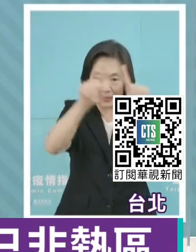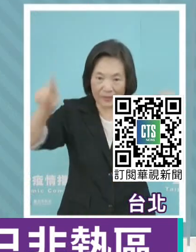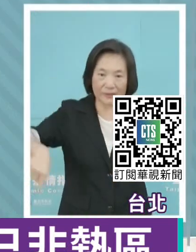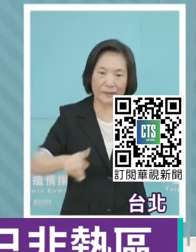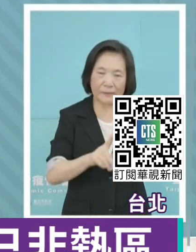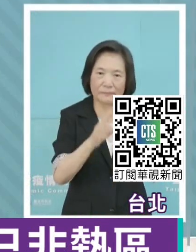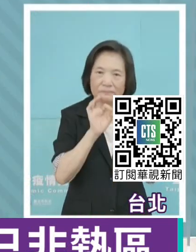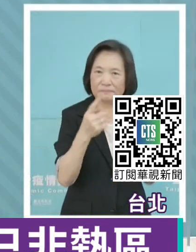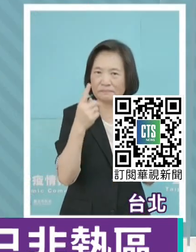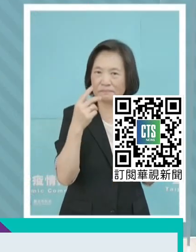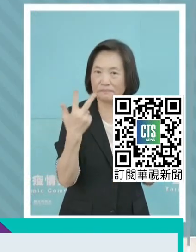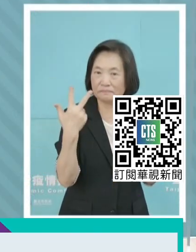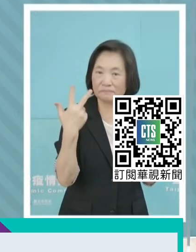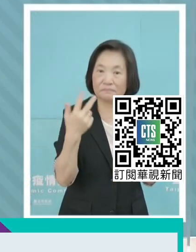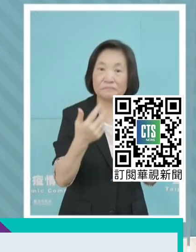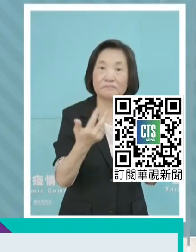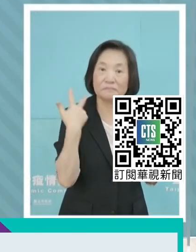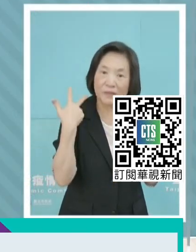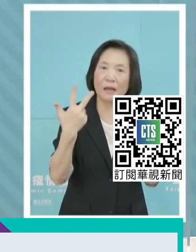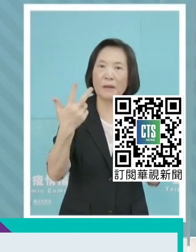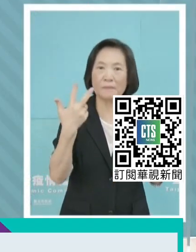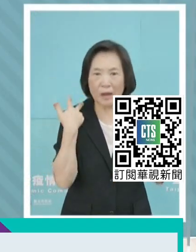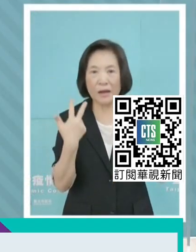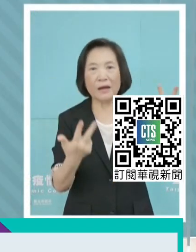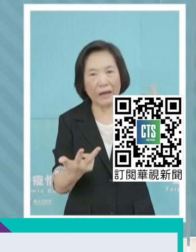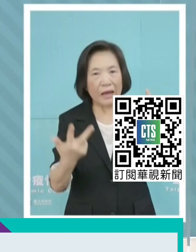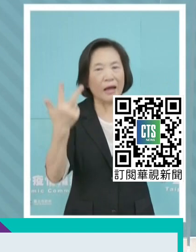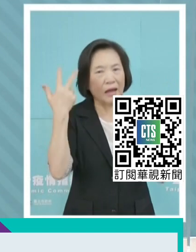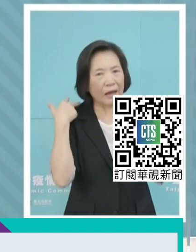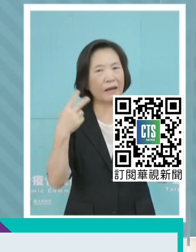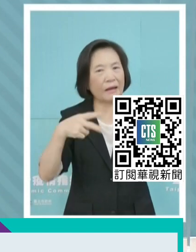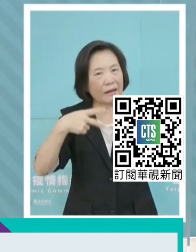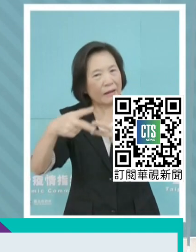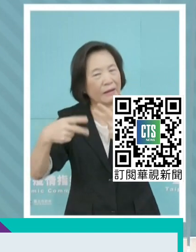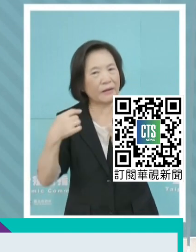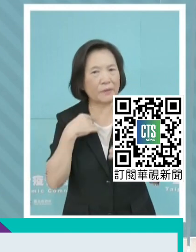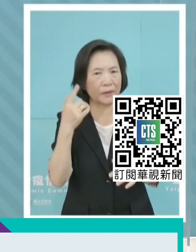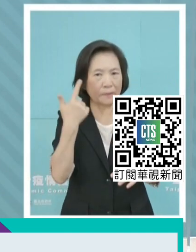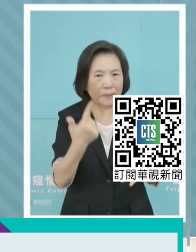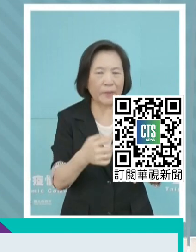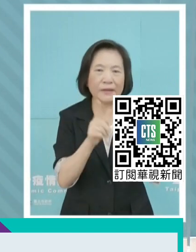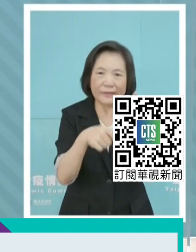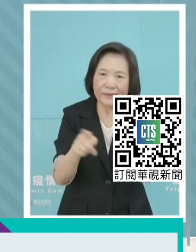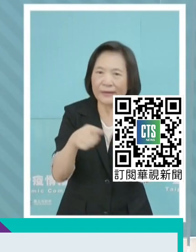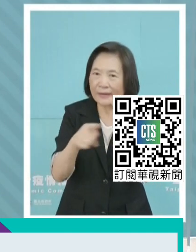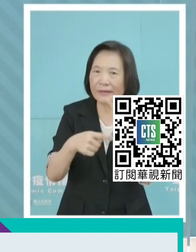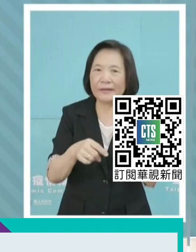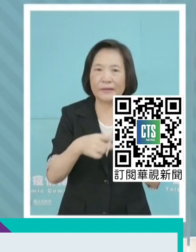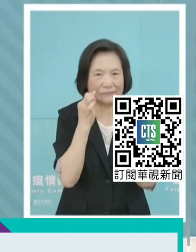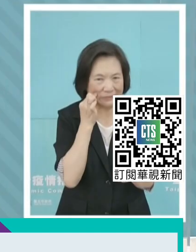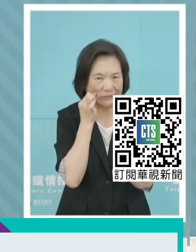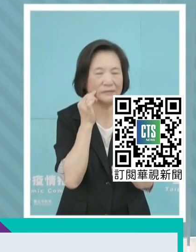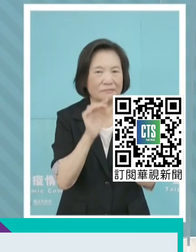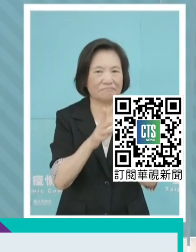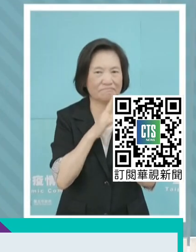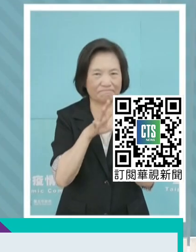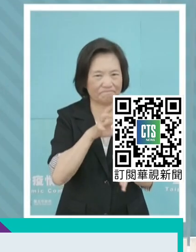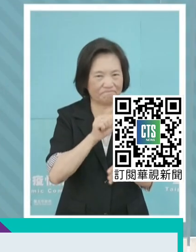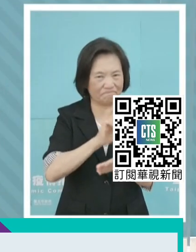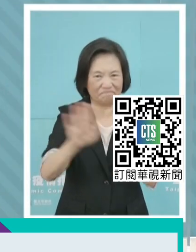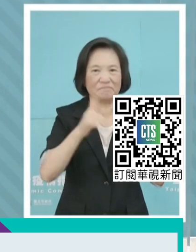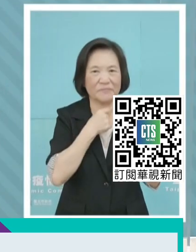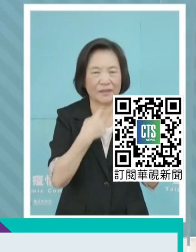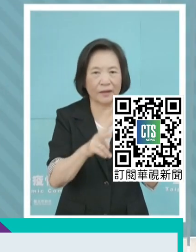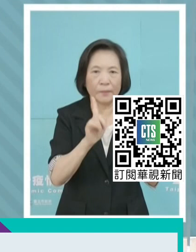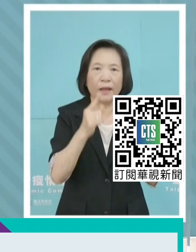诊。 在过去这2-3个礼拜来讲，我们已经进入那种，就是那种一个两个这样消灭战的，不过它反而